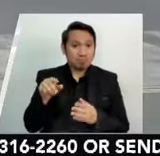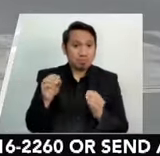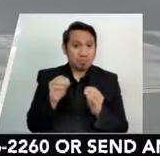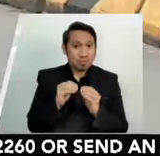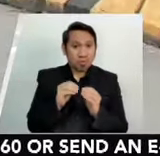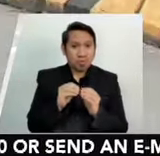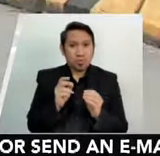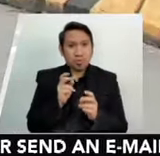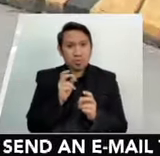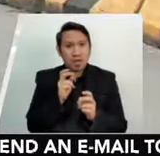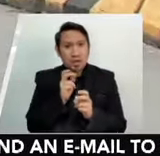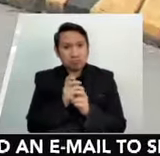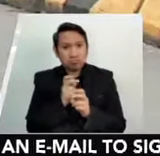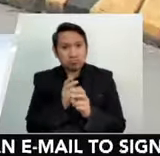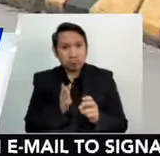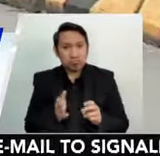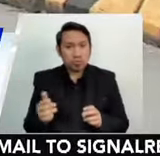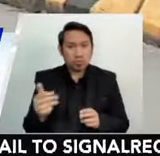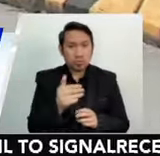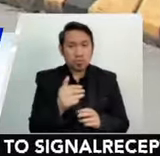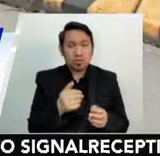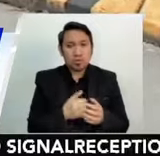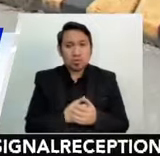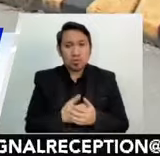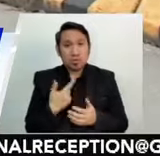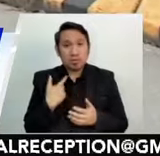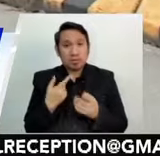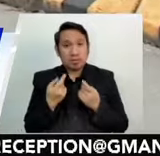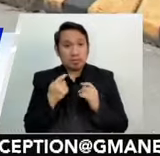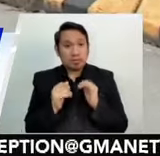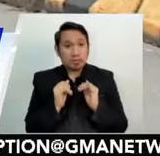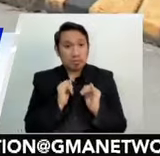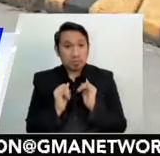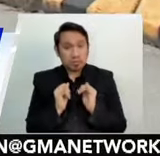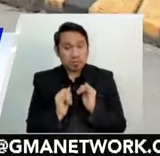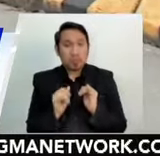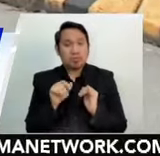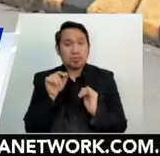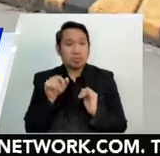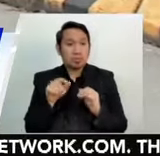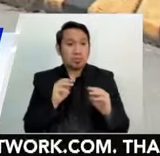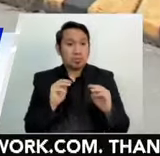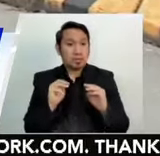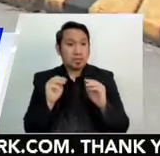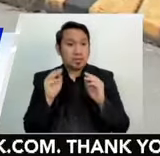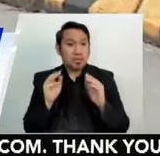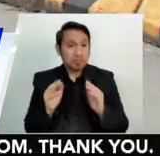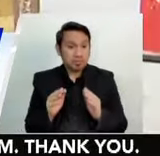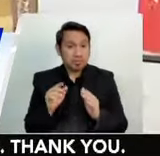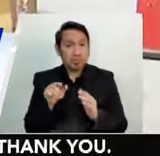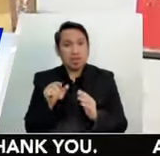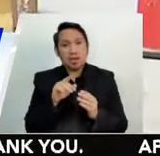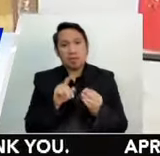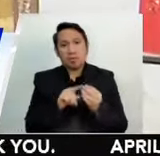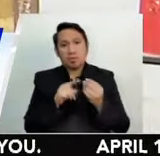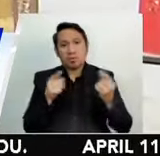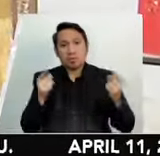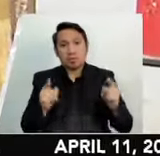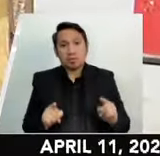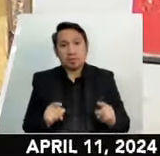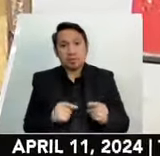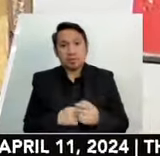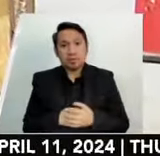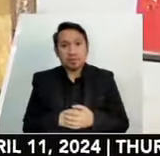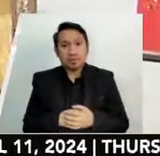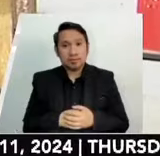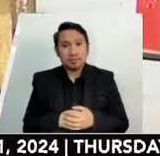mga motor. Hiningan pa namin ang pahayag ang Skyway Operations and Management Corporation ukol sa insidente. Ito ang unang